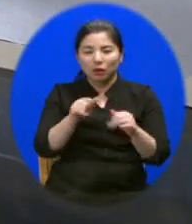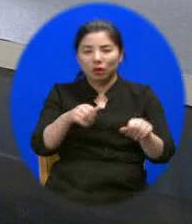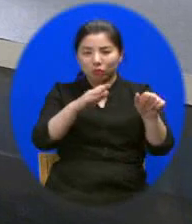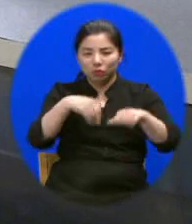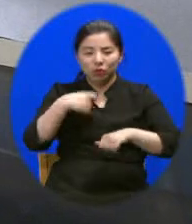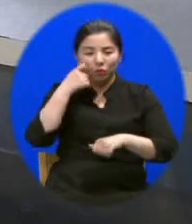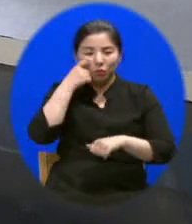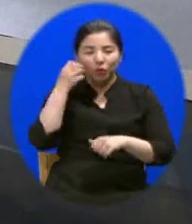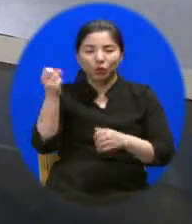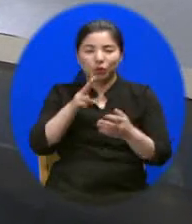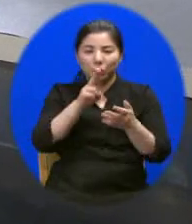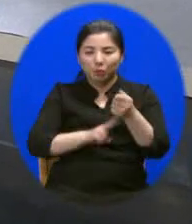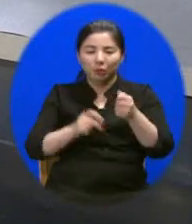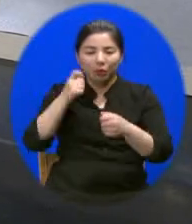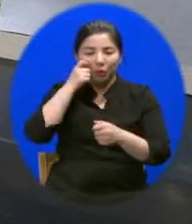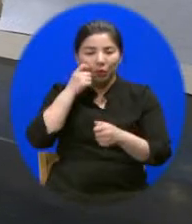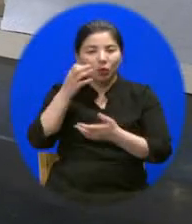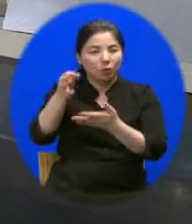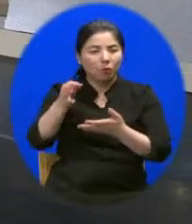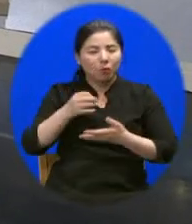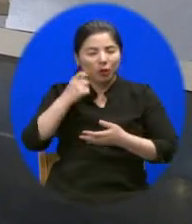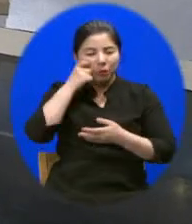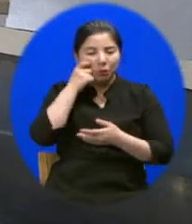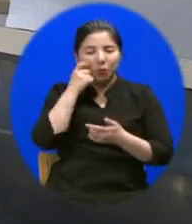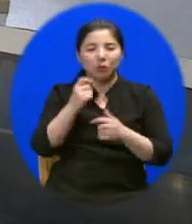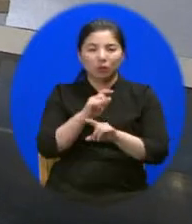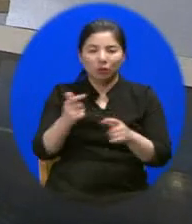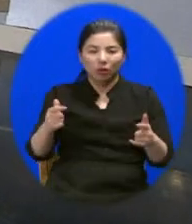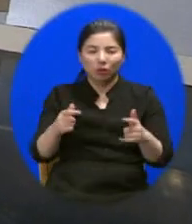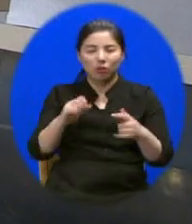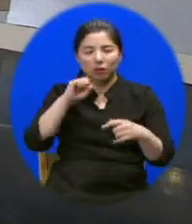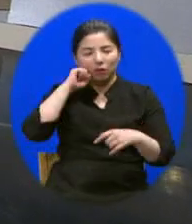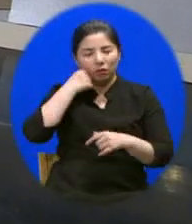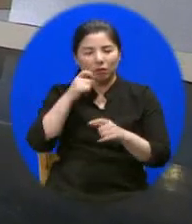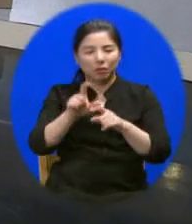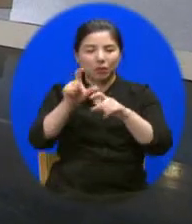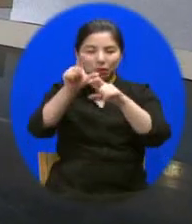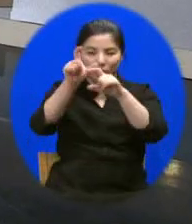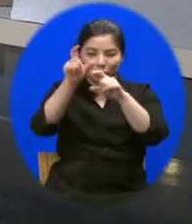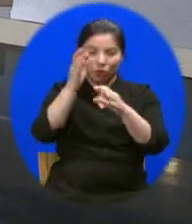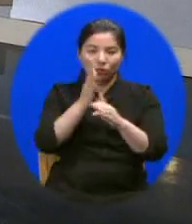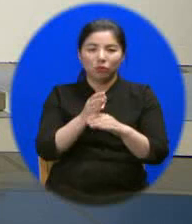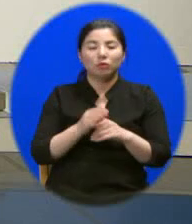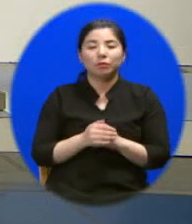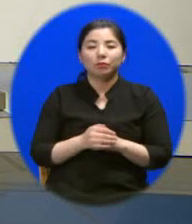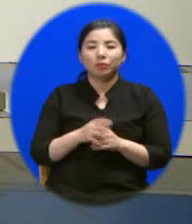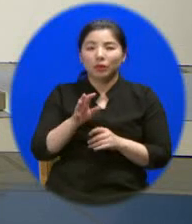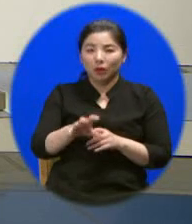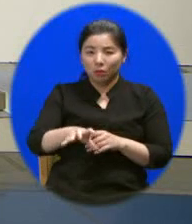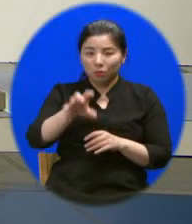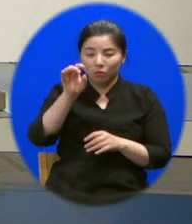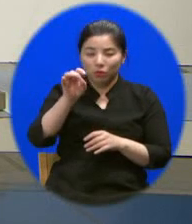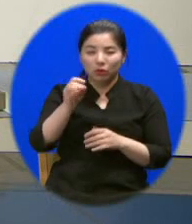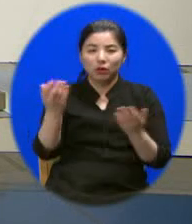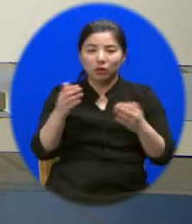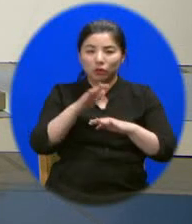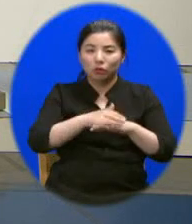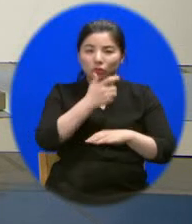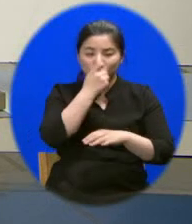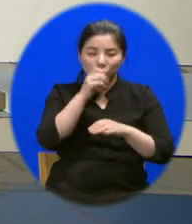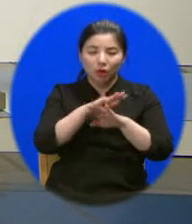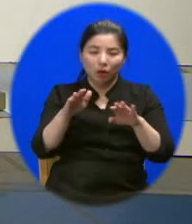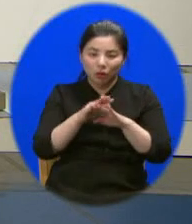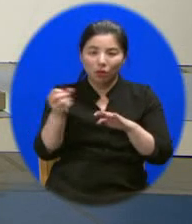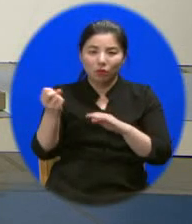사물의 판로가 막히고 값을 제대로 받지 못하는 등 농민들이 어려움이 가중되고 있는데요 자 먼저 이 농촌 일손 부족을 해결하고